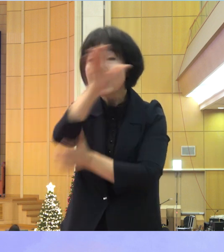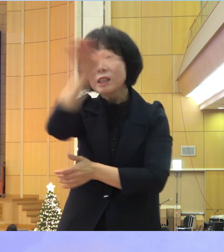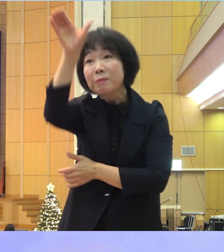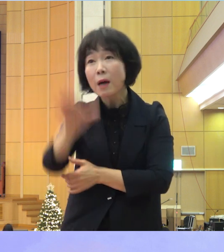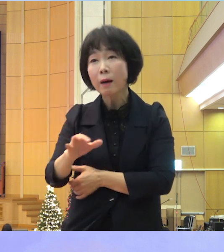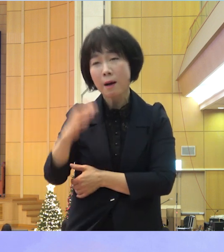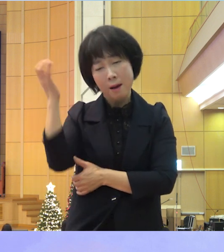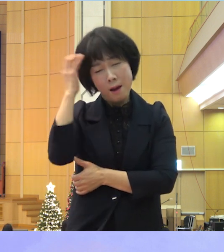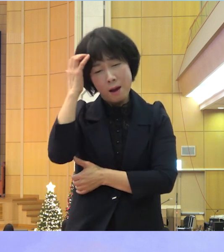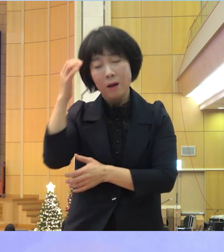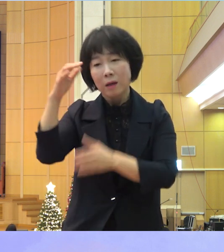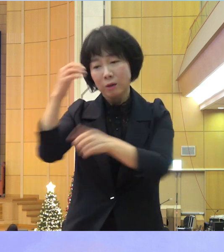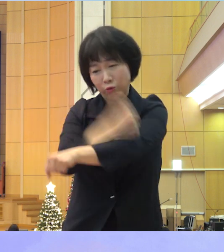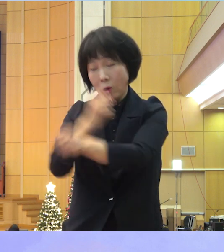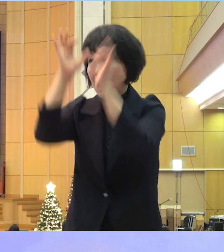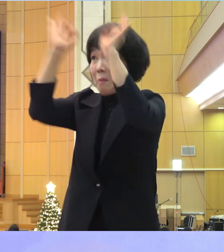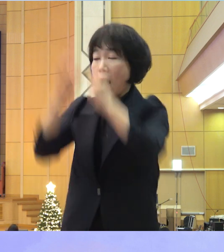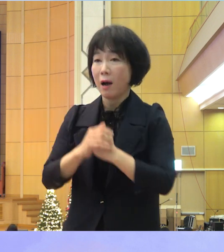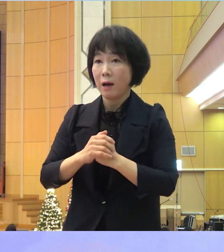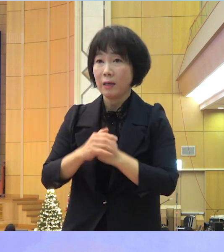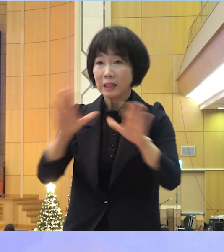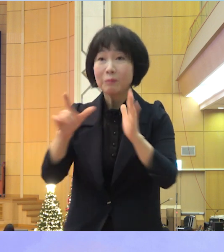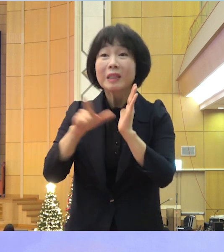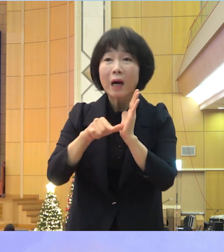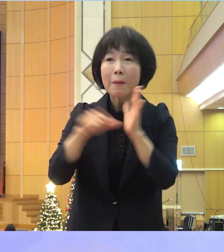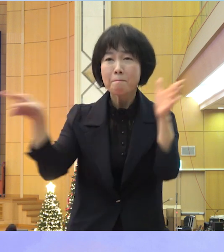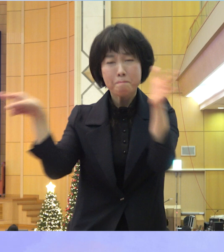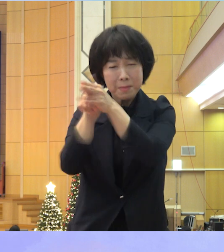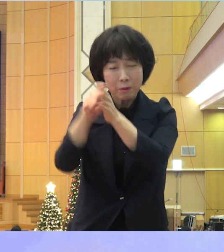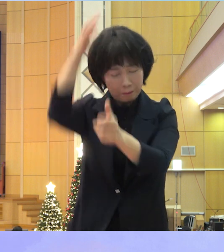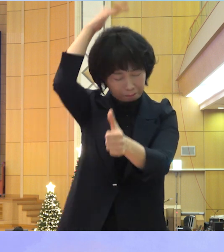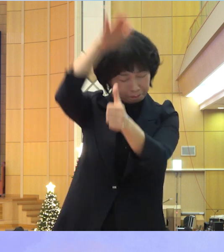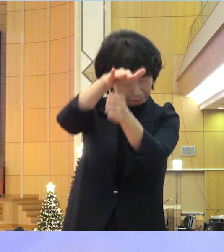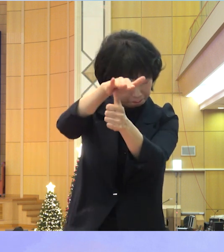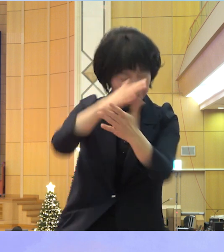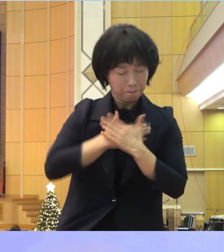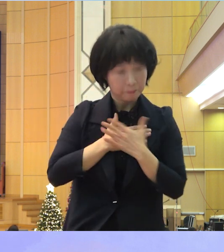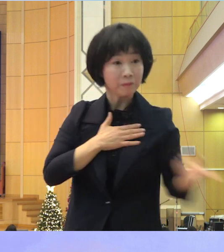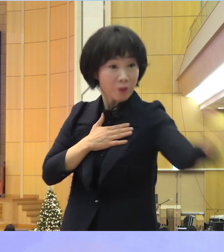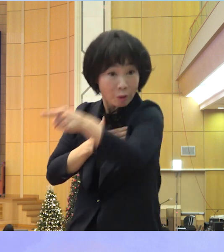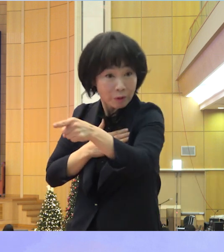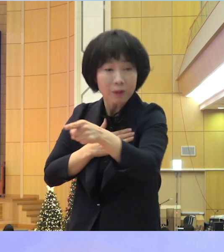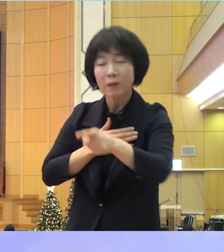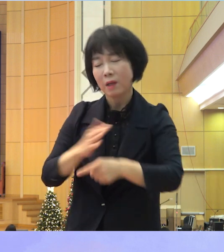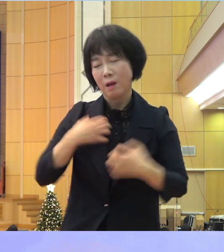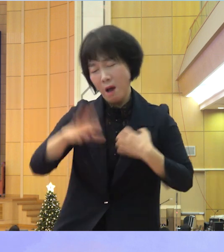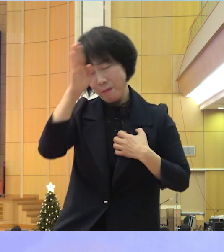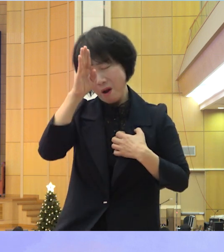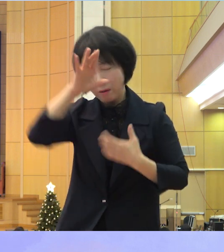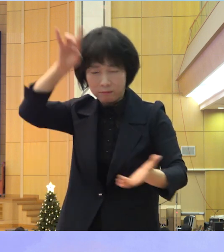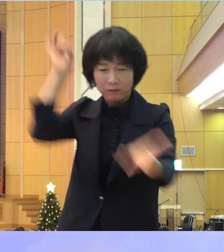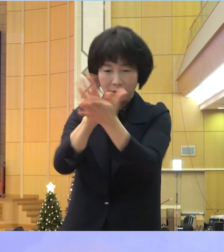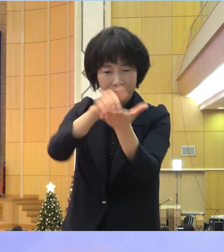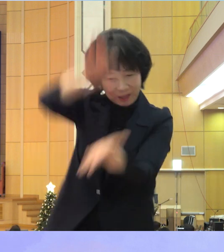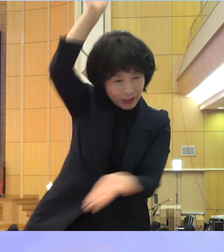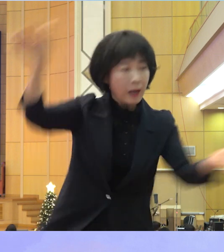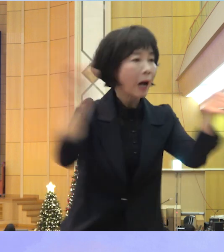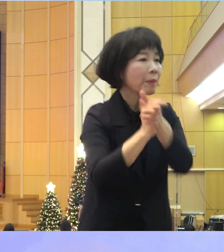예수님의 십자가의 공로를 보시고 이 시간에 믿고 손을 얹는 자에게 모든 질병은